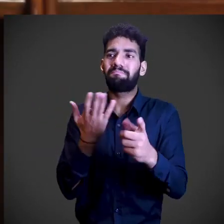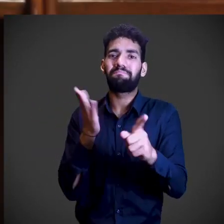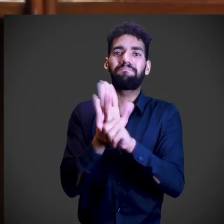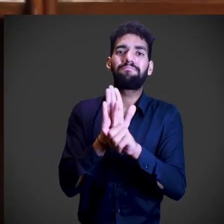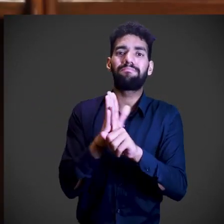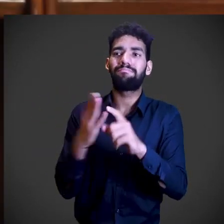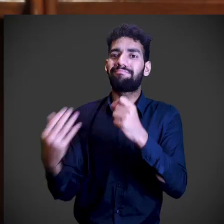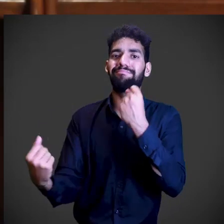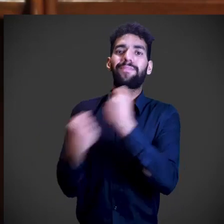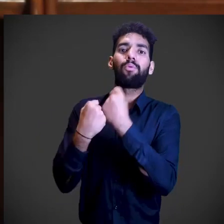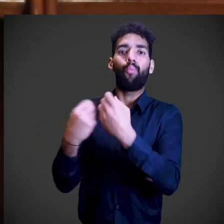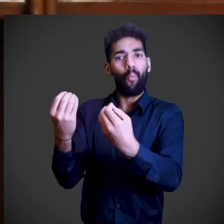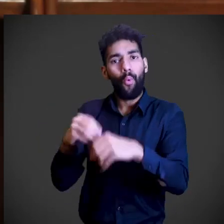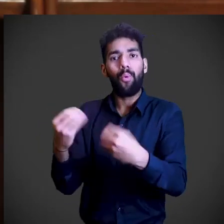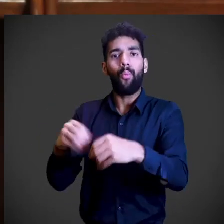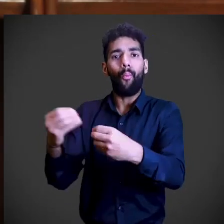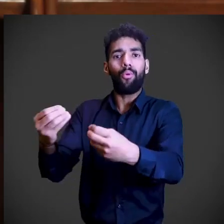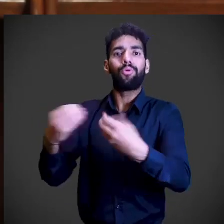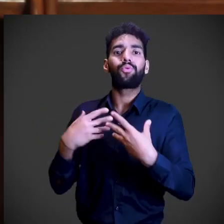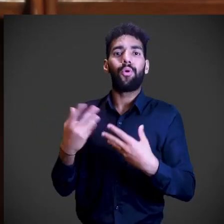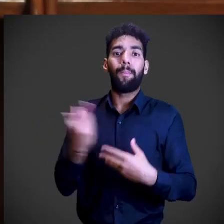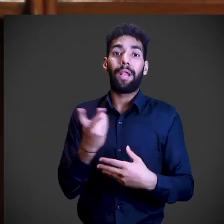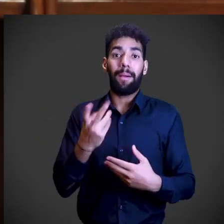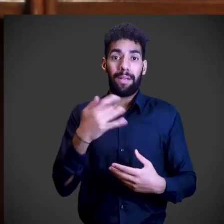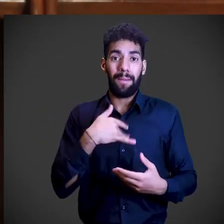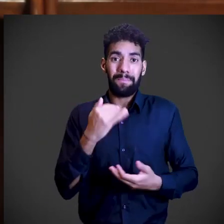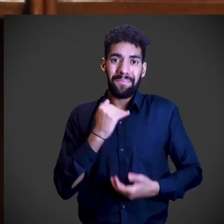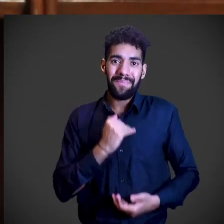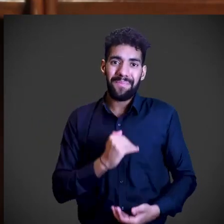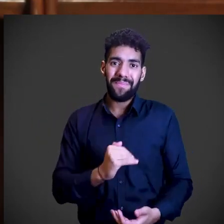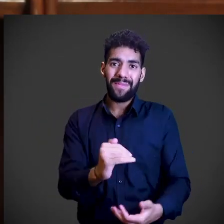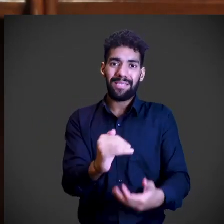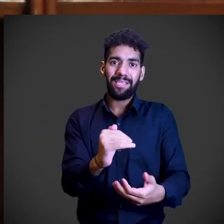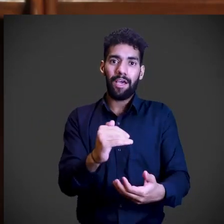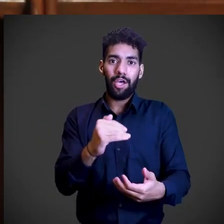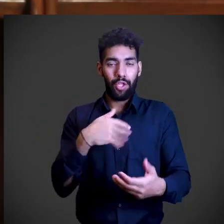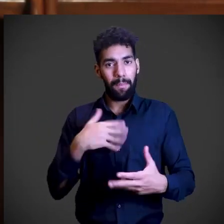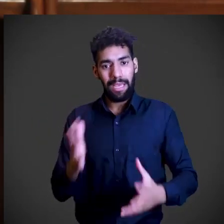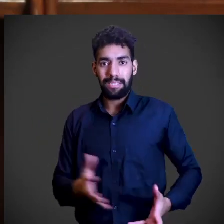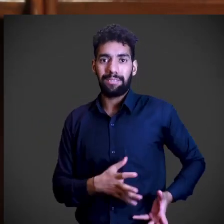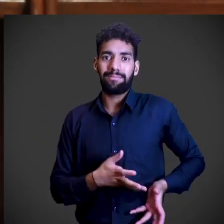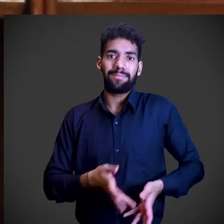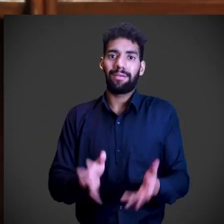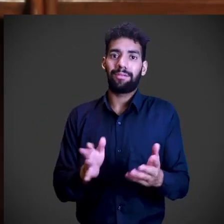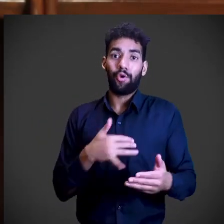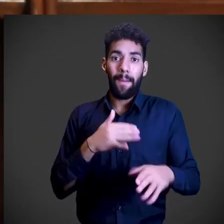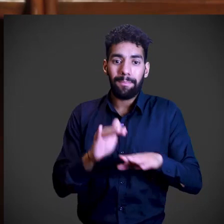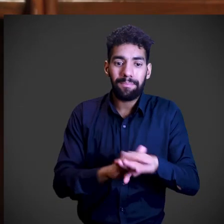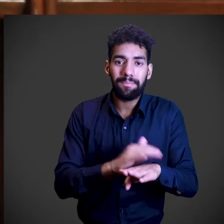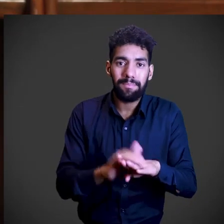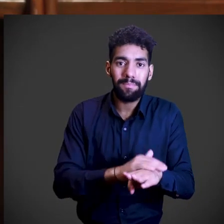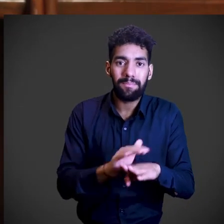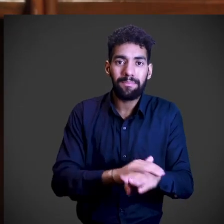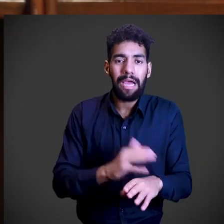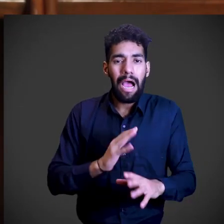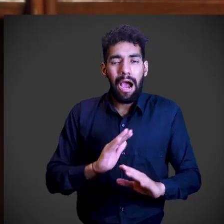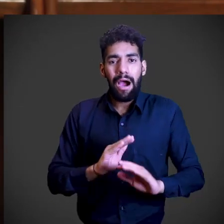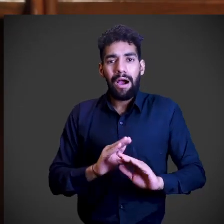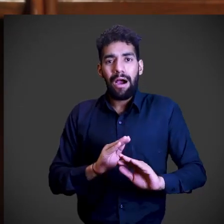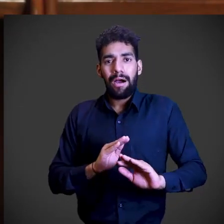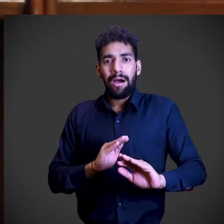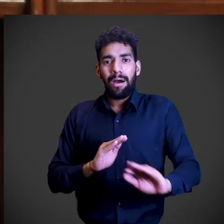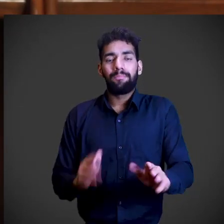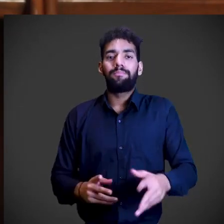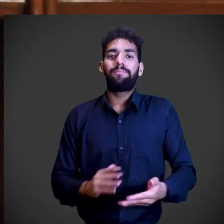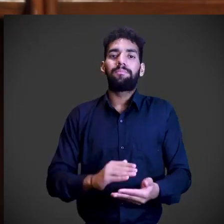उसको एकदम से नहीं बाहर निकाल देते, उसके साथ साथ चलते हैं, लेकिन बाद में फिर उसको फ्री करना पड़ता है। तो जिन लोगों ने ज़्यादा प्रोटेक्शन